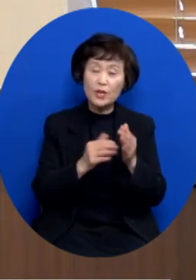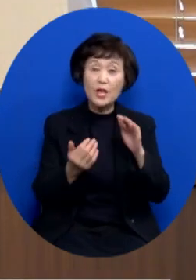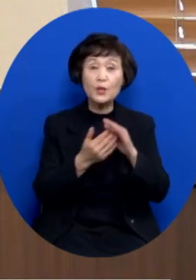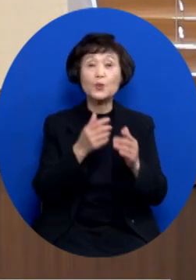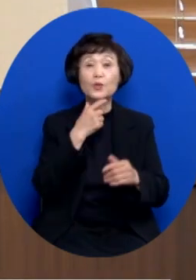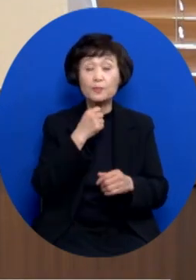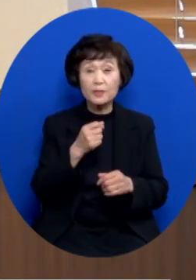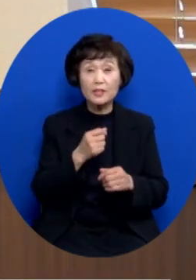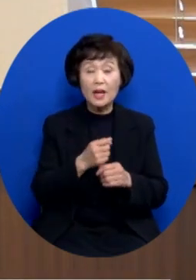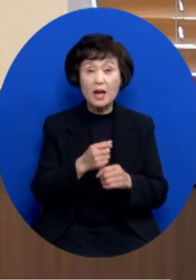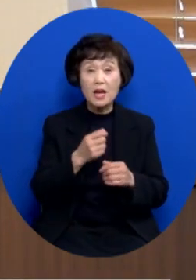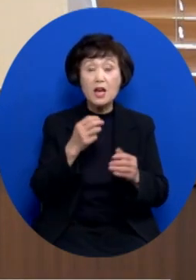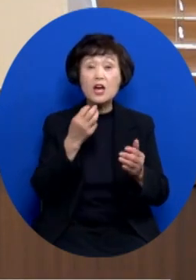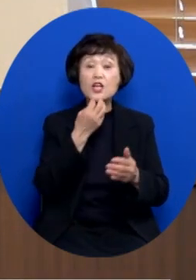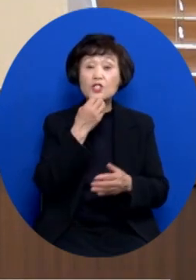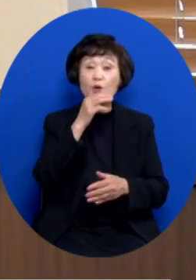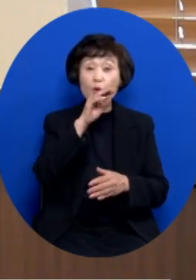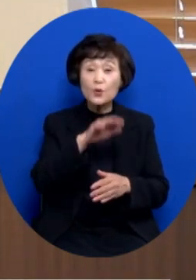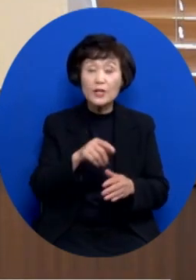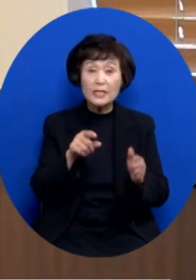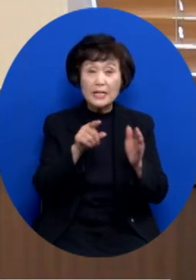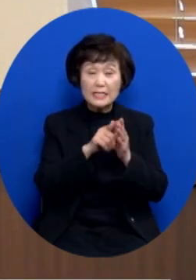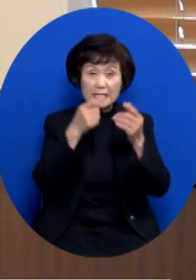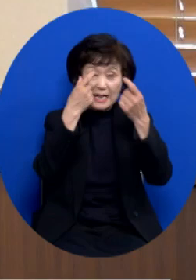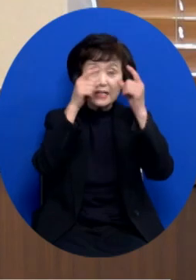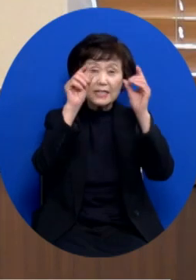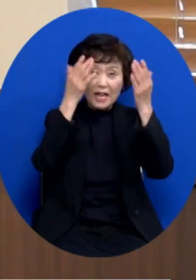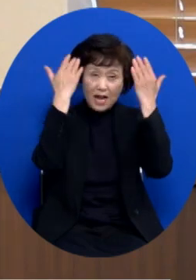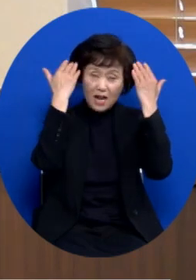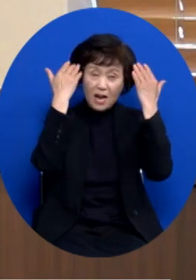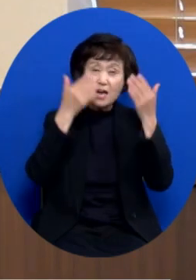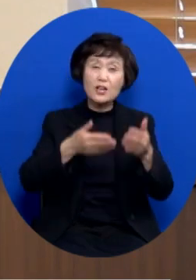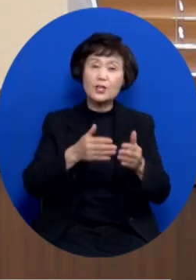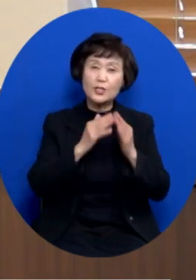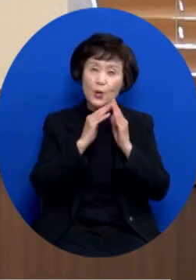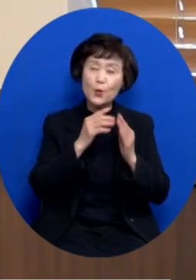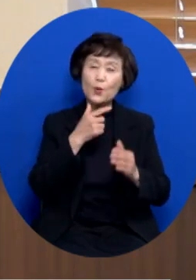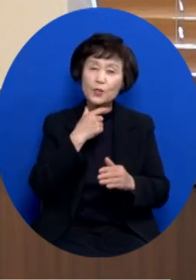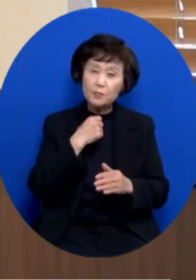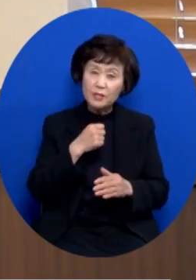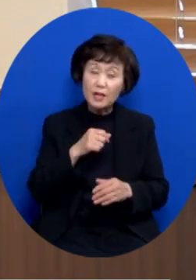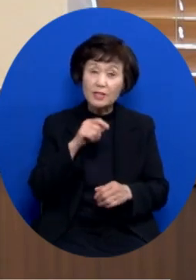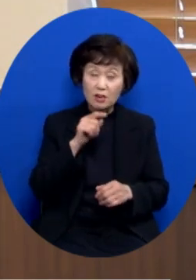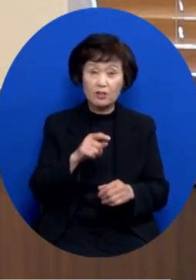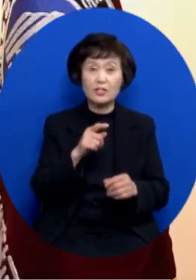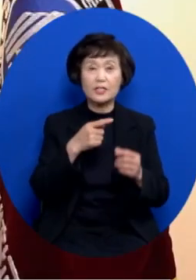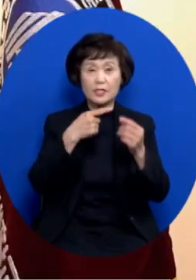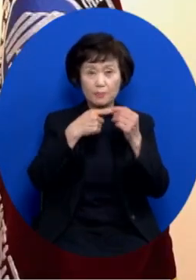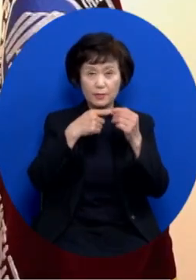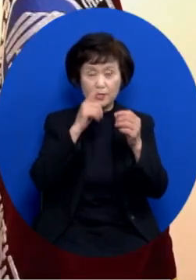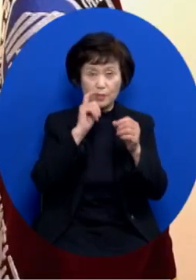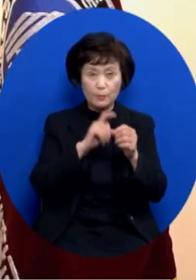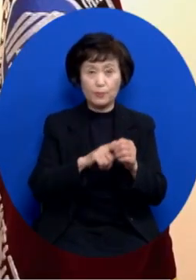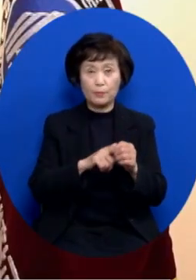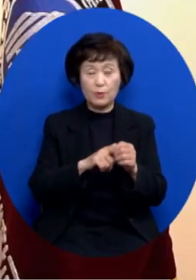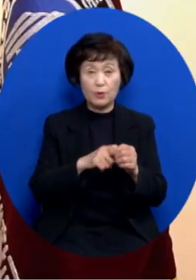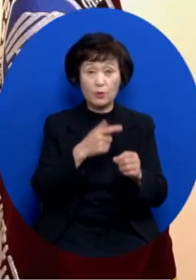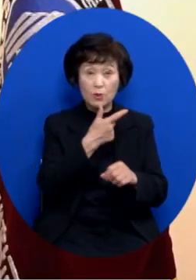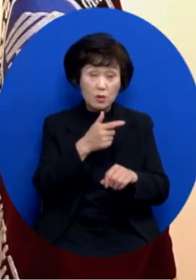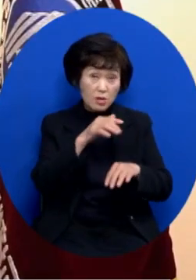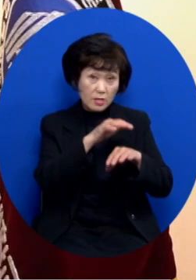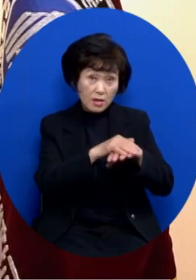근교에 신학대학원 대학교를 세워야 되겠다. 이것이 첫째 목표입니다. 그리고 이제